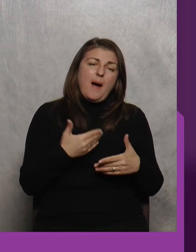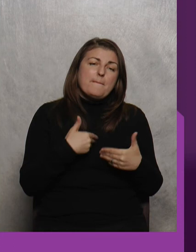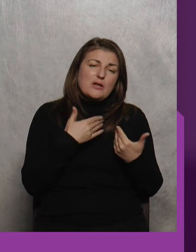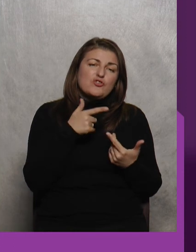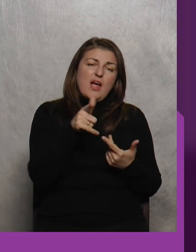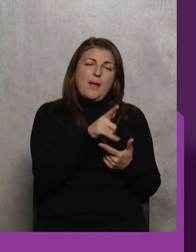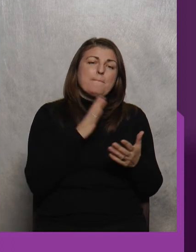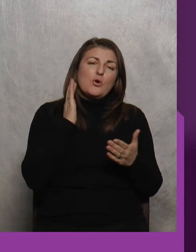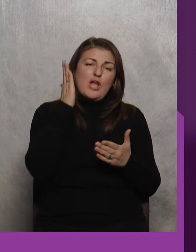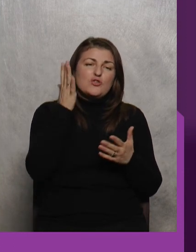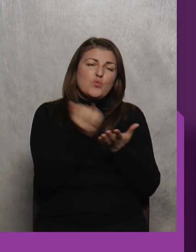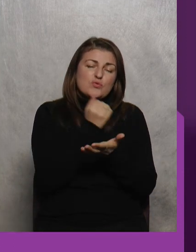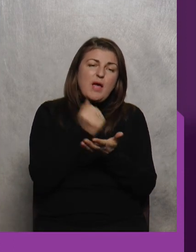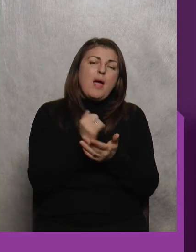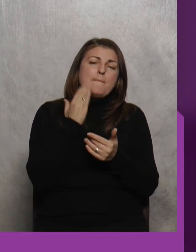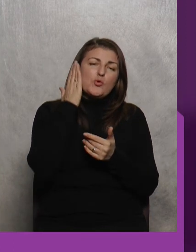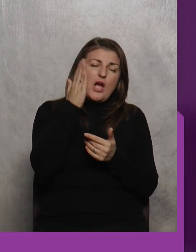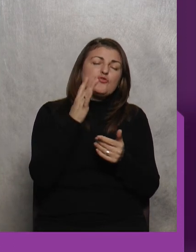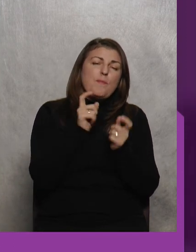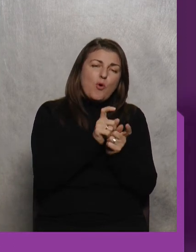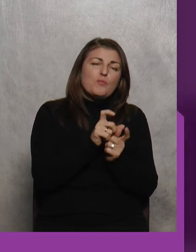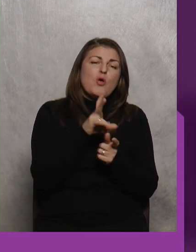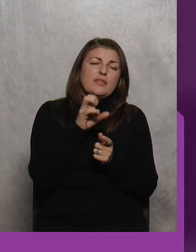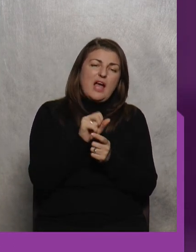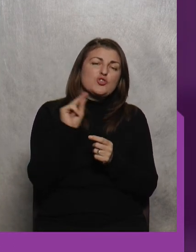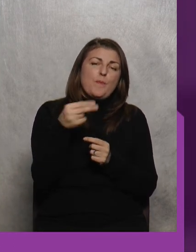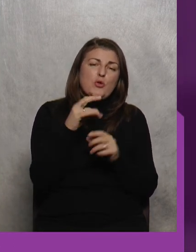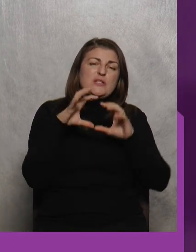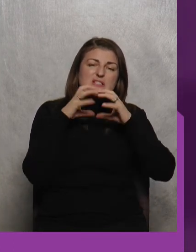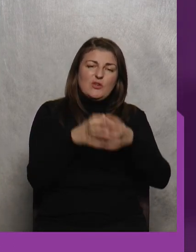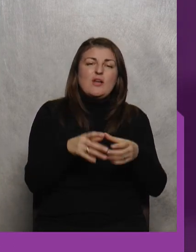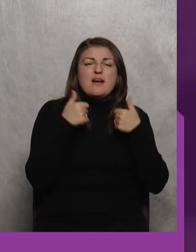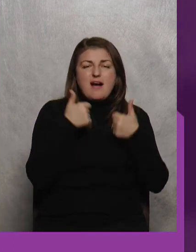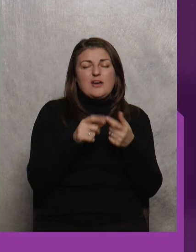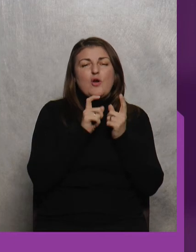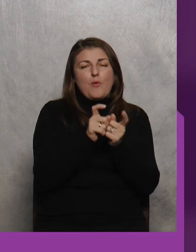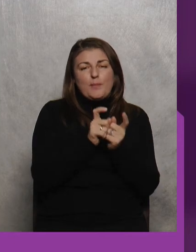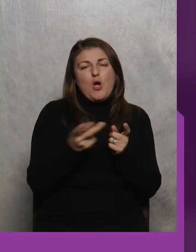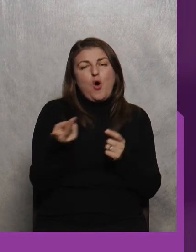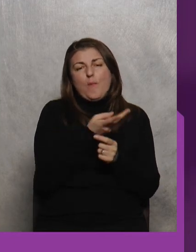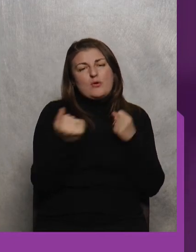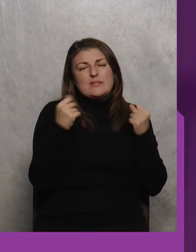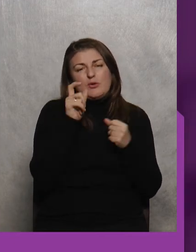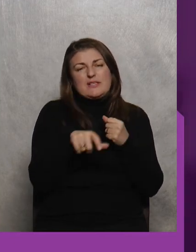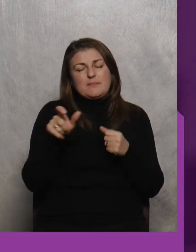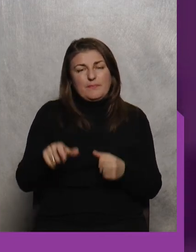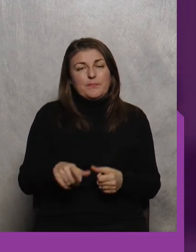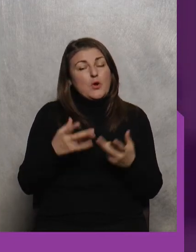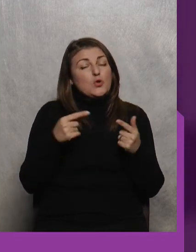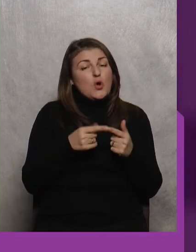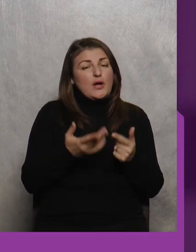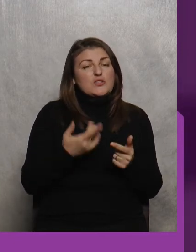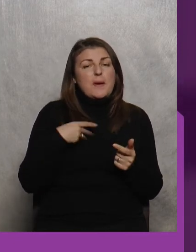подальших успіхів і подальшої боротьби на чемпіонаті світу, гарної боротьби обох спортсменок. От, до речі,